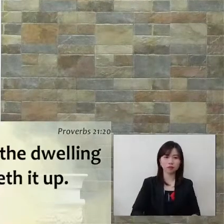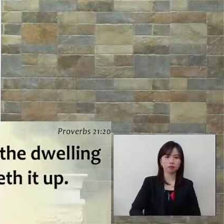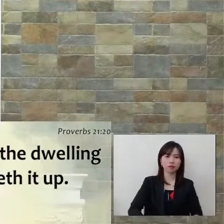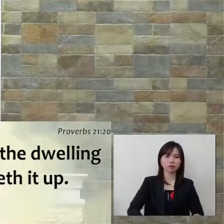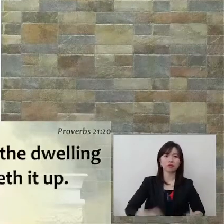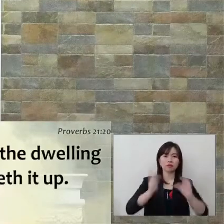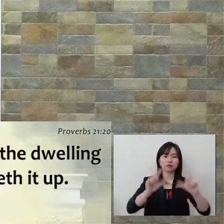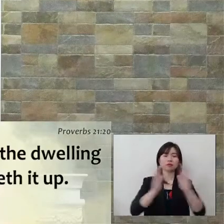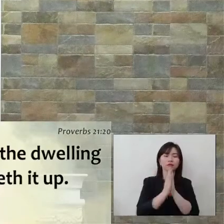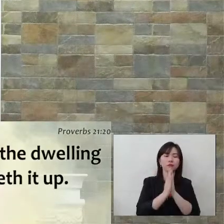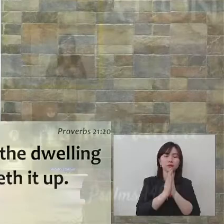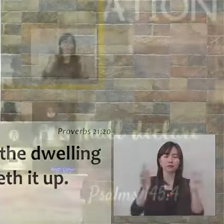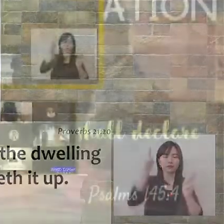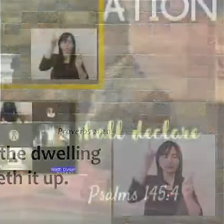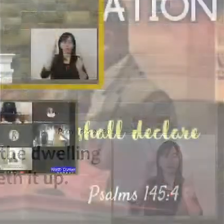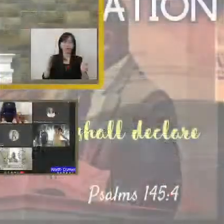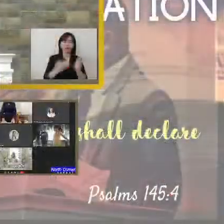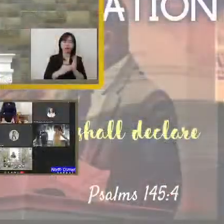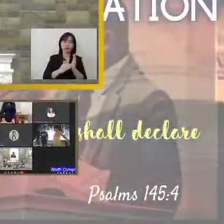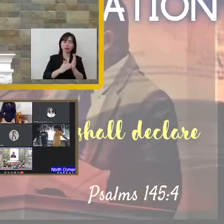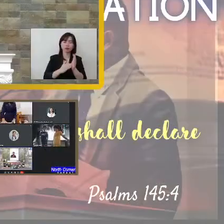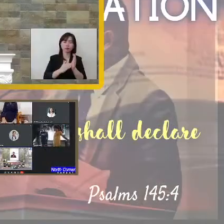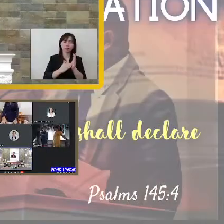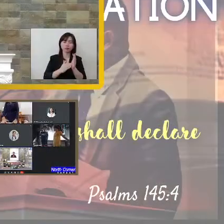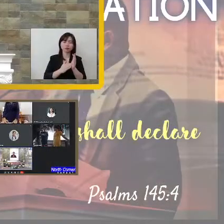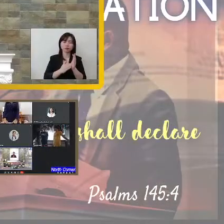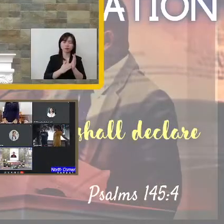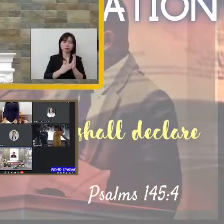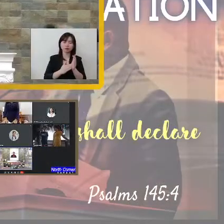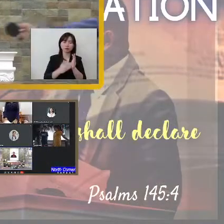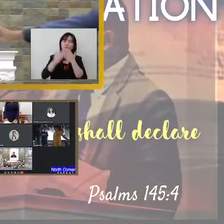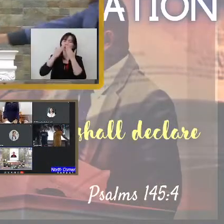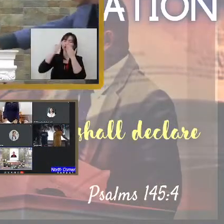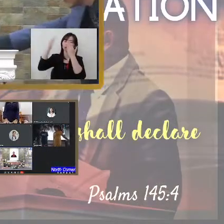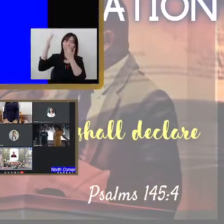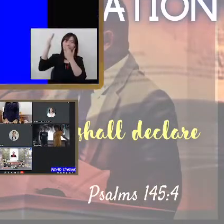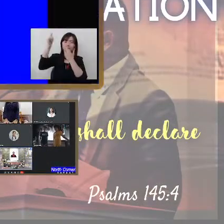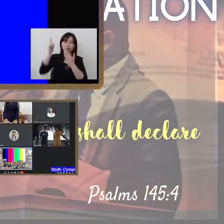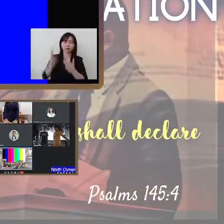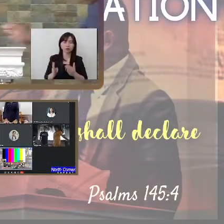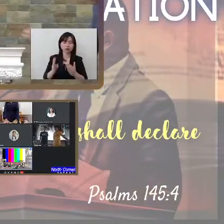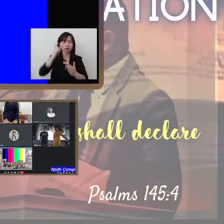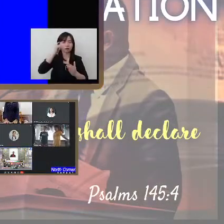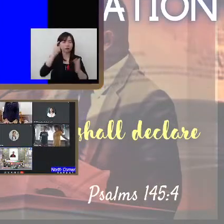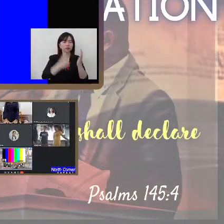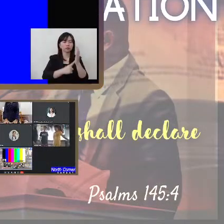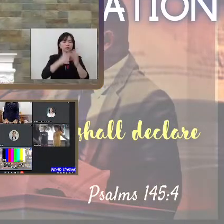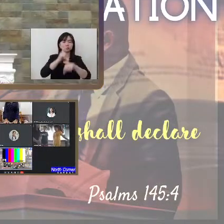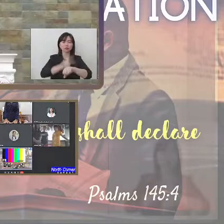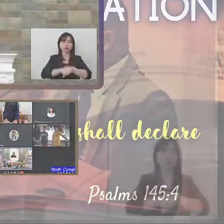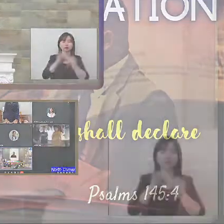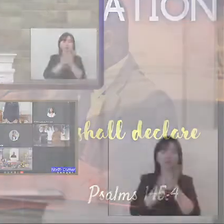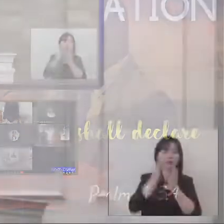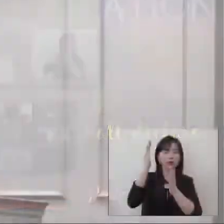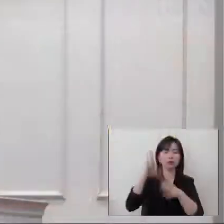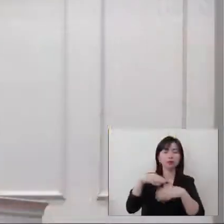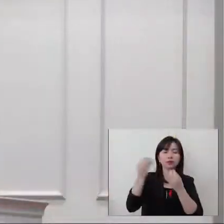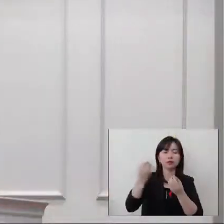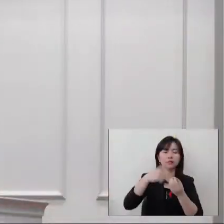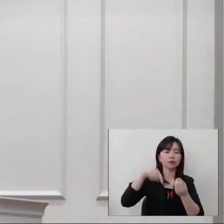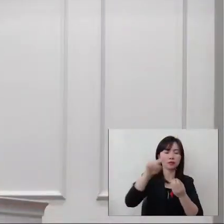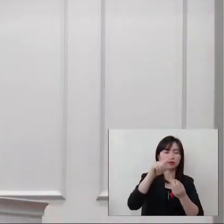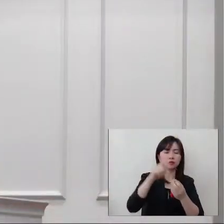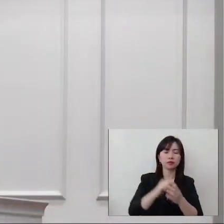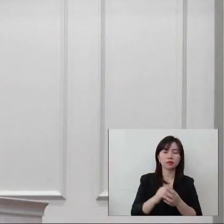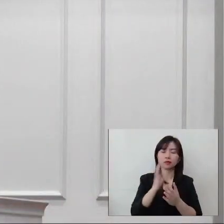manalangin. Dakilan Diyos sa mambanal ang mga pangyarihan sa lahat. Maraming salamat po sa oras po na ito na inyo pong ipinagkaloob po sa